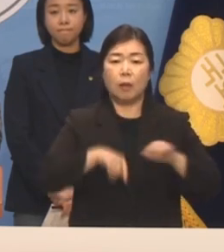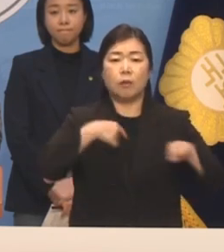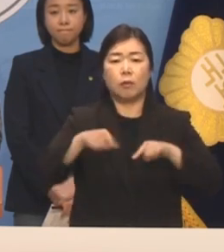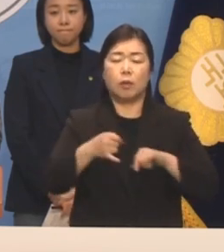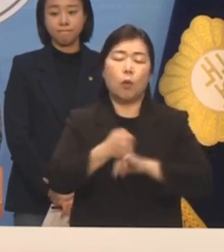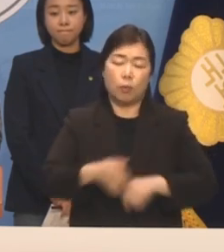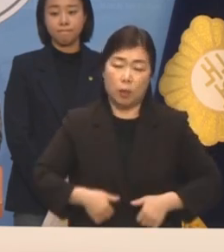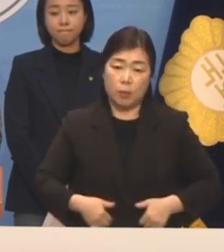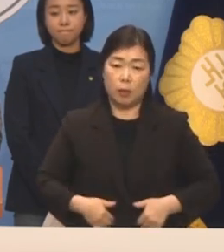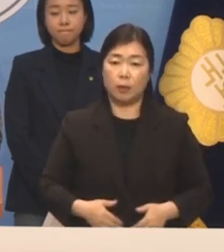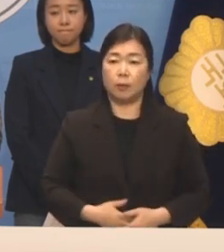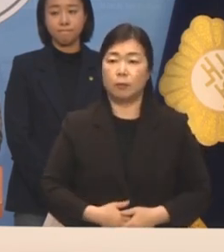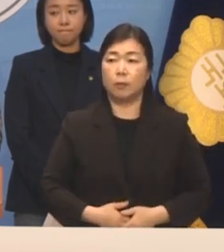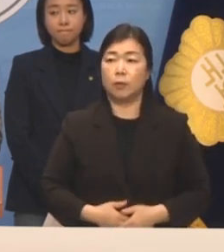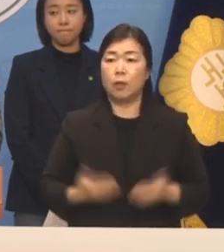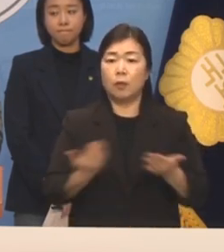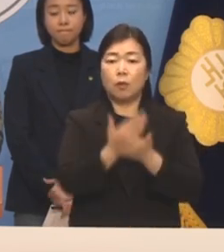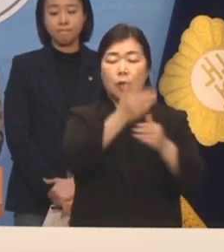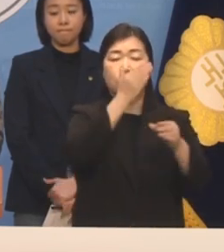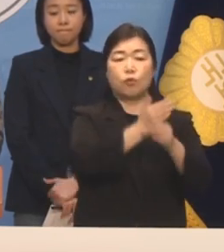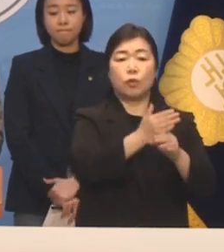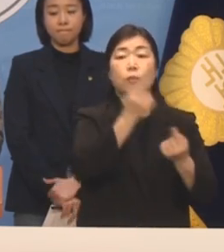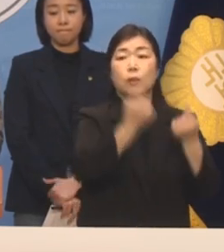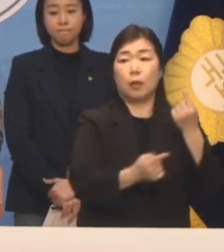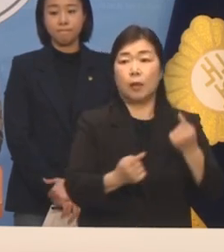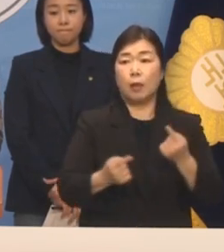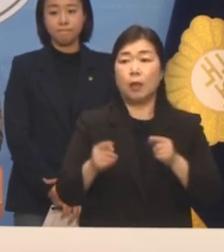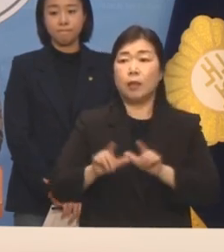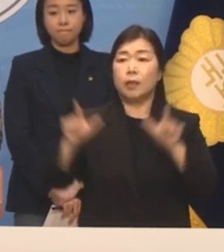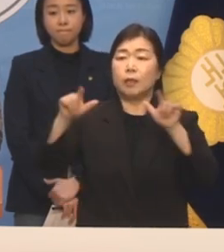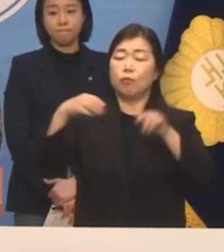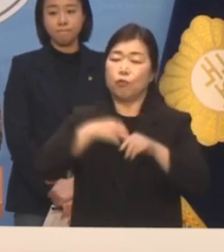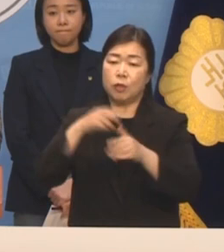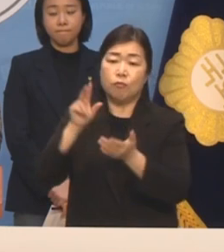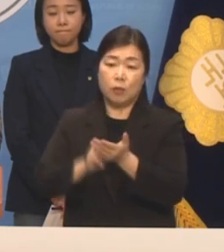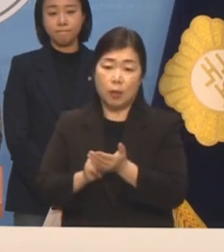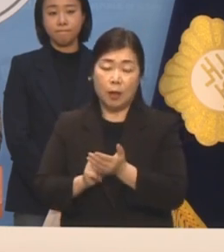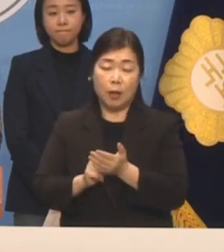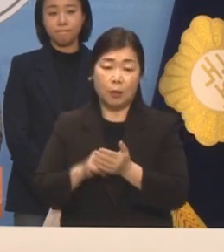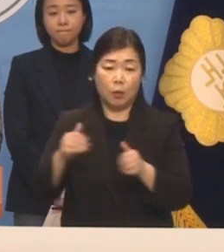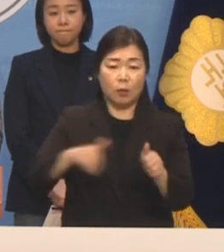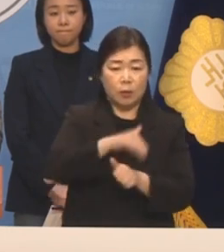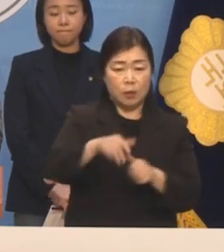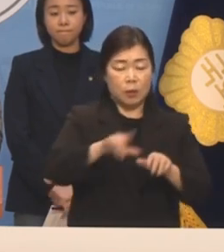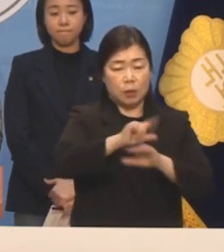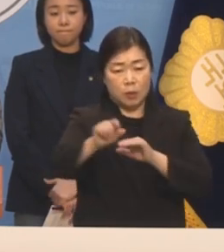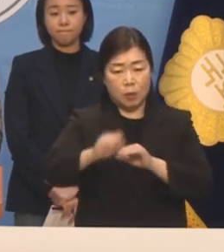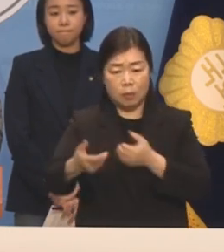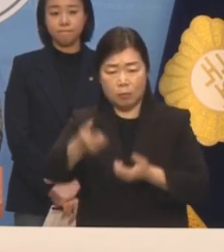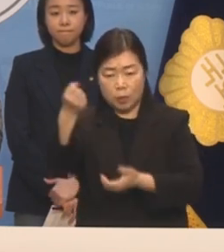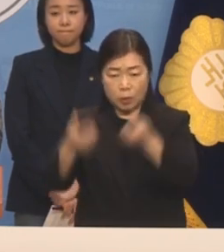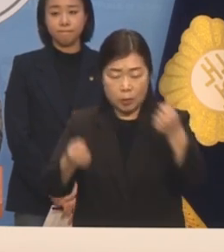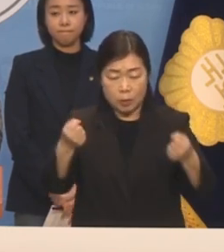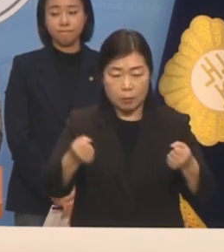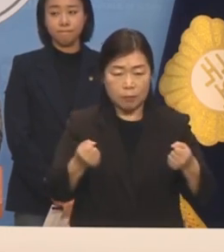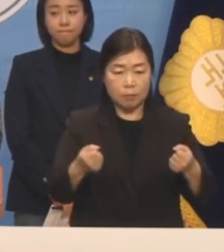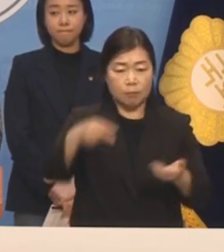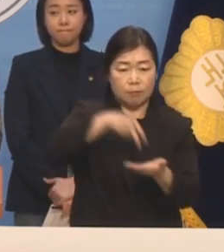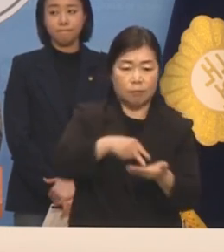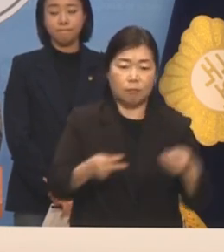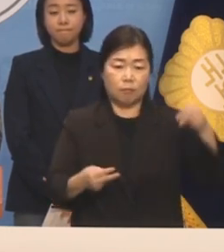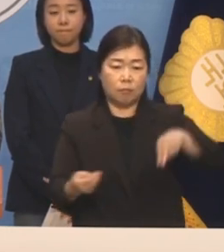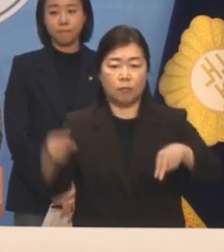기성 정치권이 외면해온 기후위기와 불평등의 해결과 생태적인 지역분권 사회로의 전환은